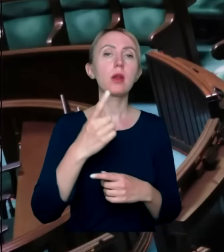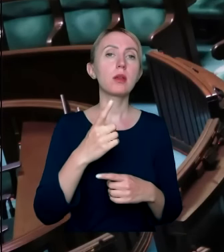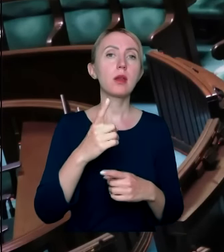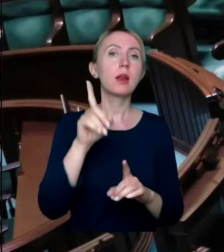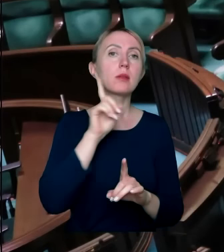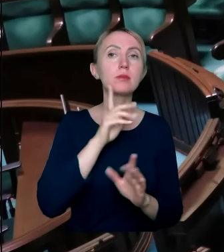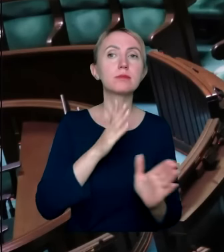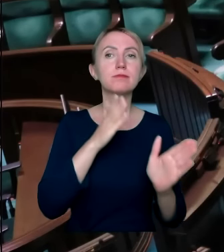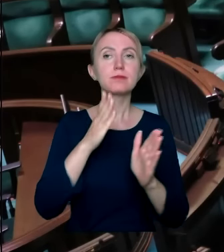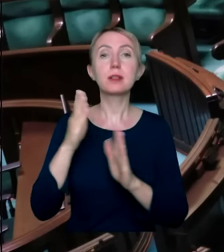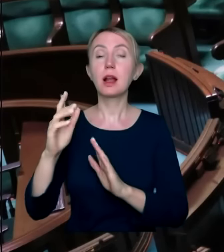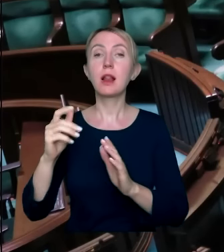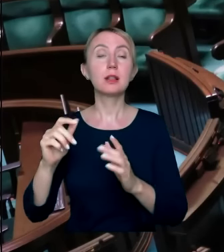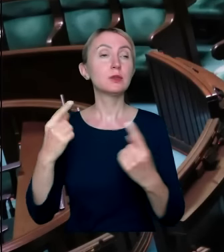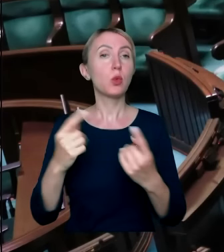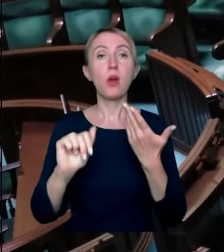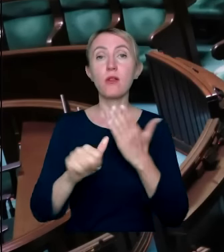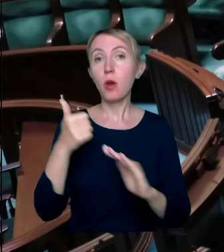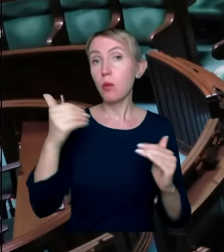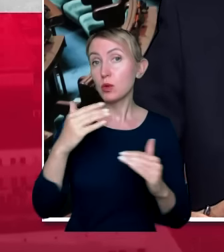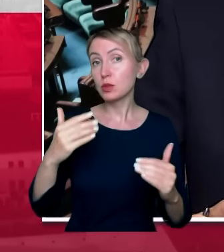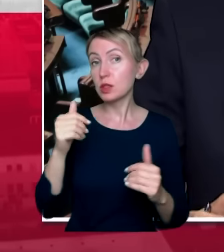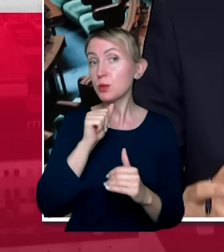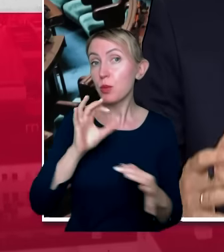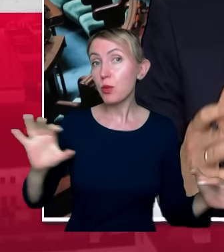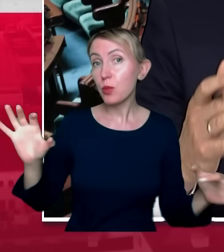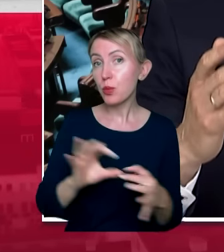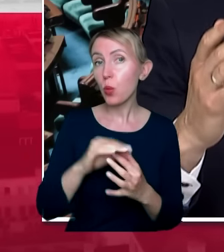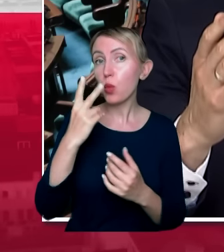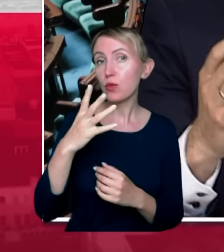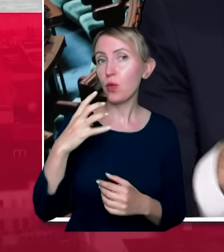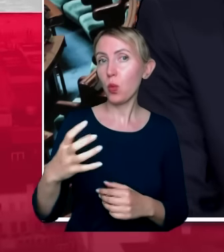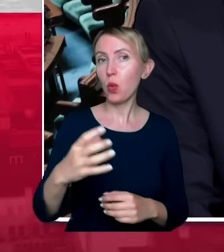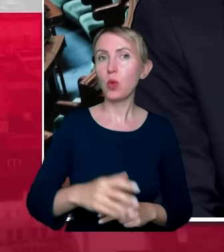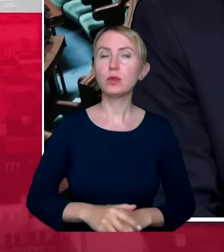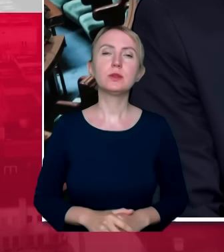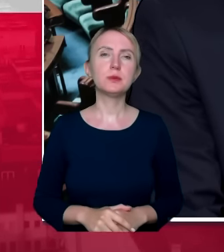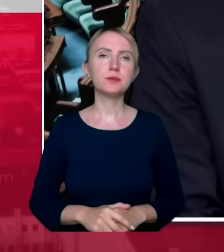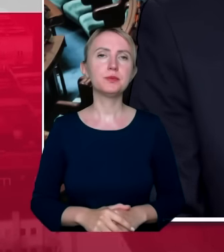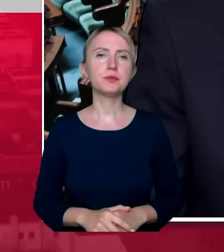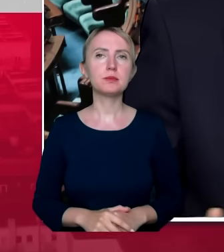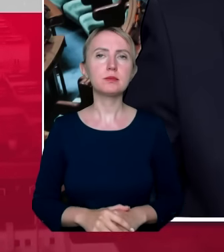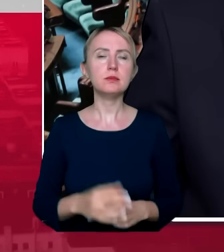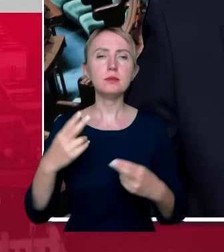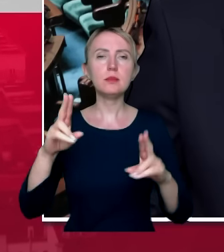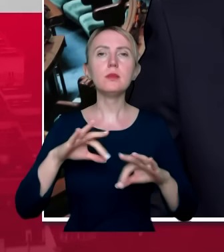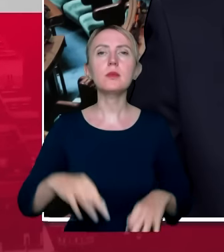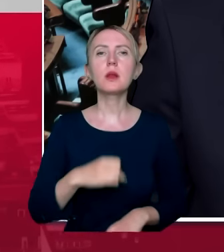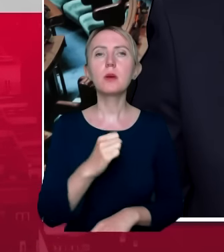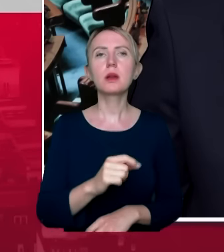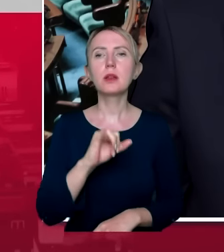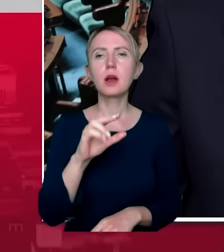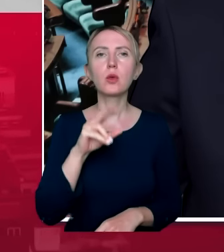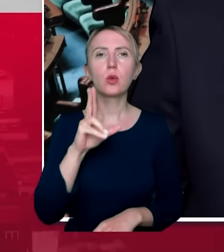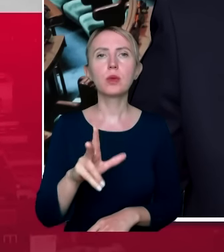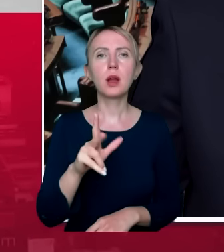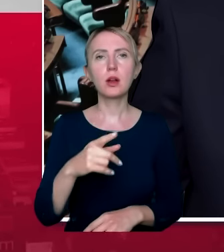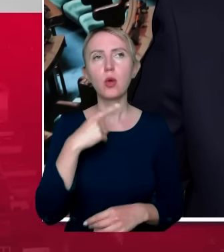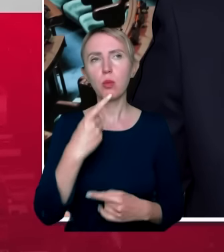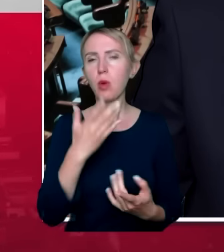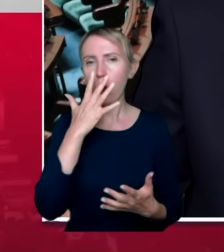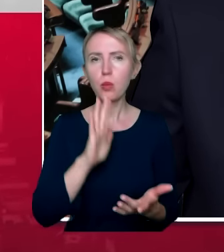tak nadzwyczajna, że może spróbujemy to ograć, że będzie dwóch gości. Na raz to jeszcze wrócę do pana posła Jakubiaka o komentarz do tego, że